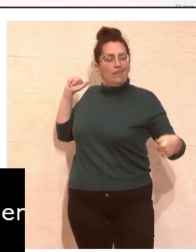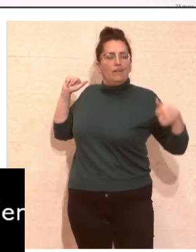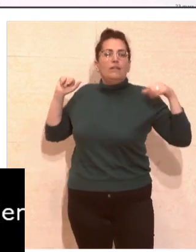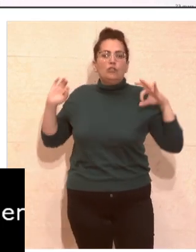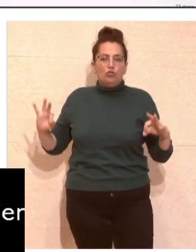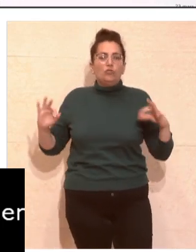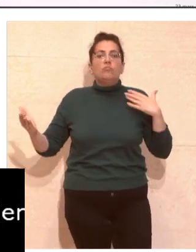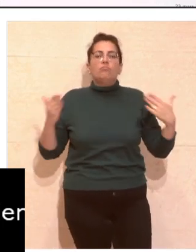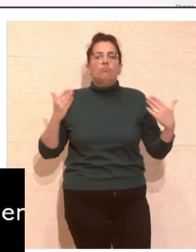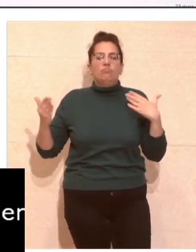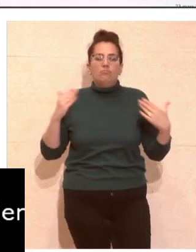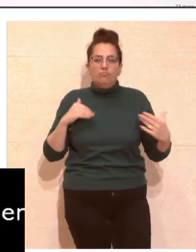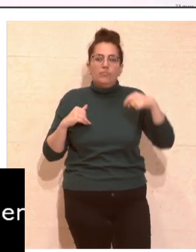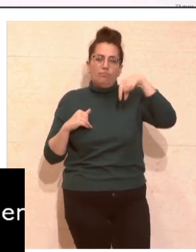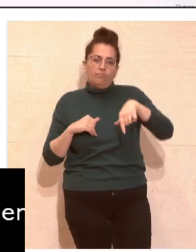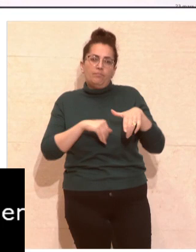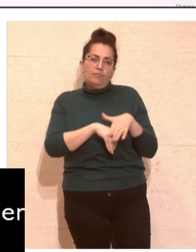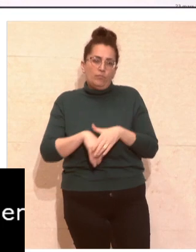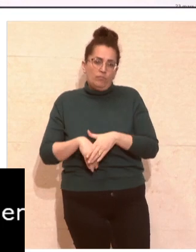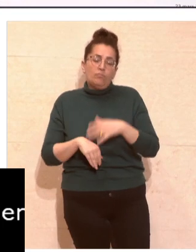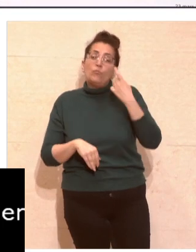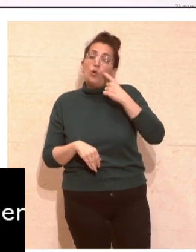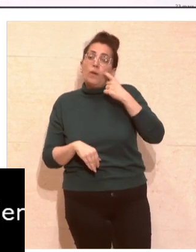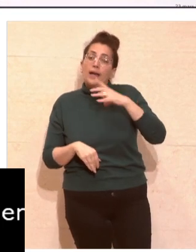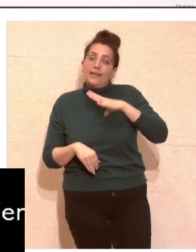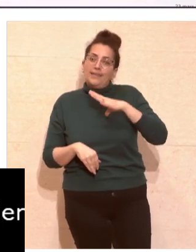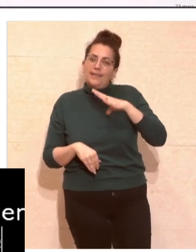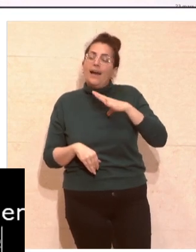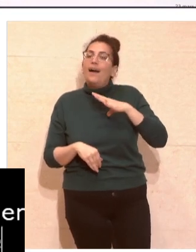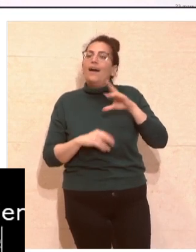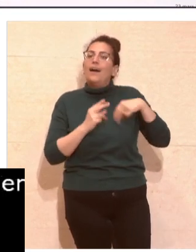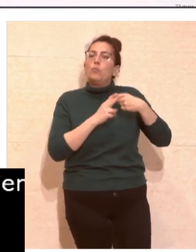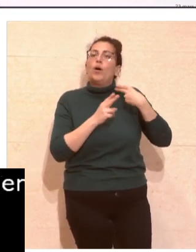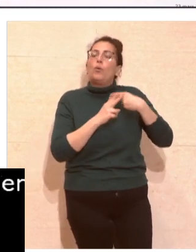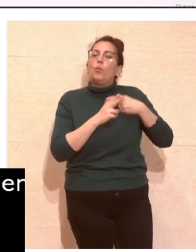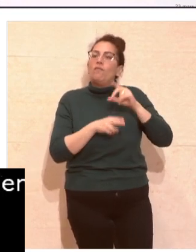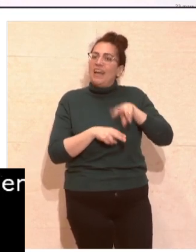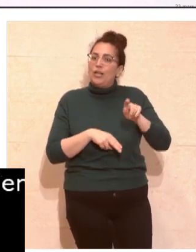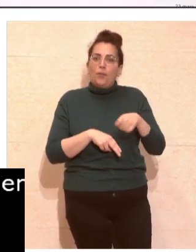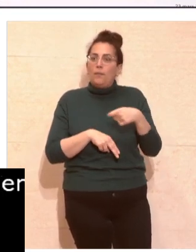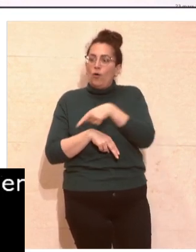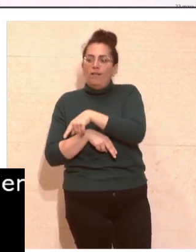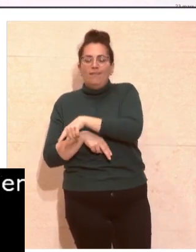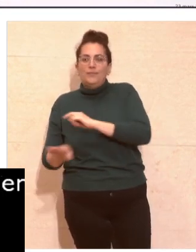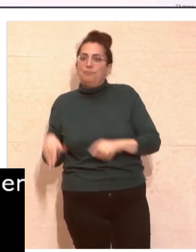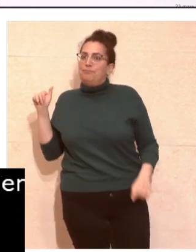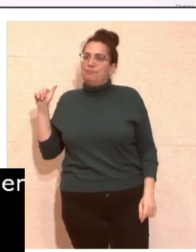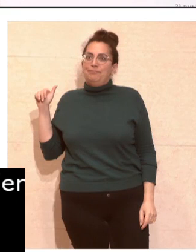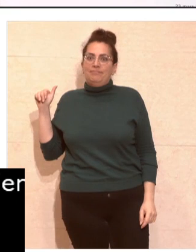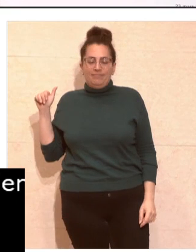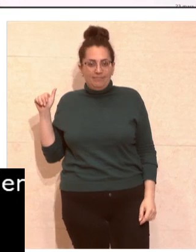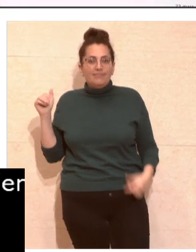en bas à droite une augmentation en fait des réponses là où on ne doit pas répondre. Donc un défaut de contrôle, un défaut d'inhibition,